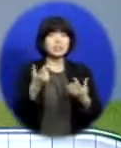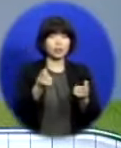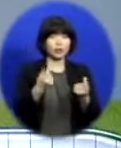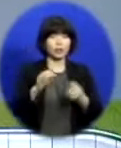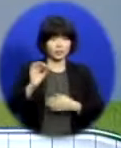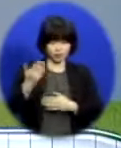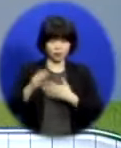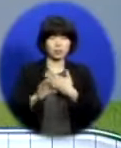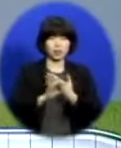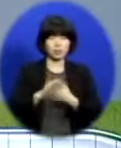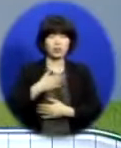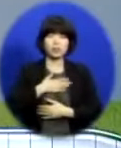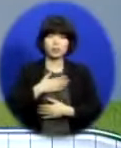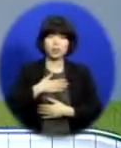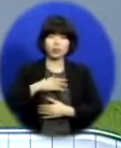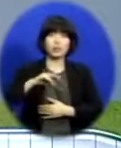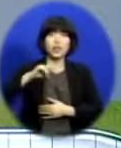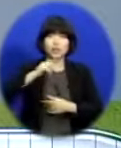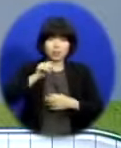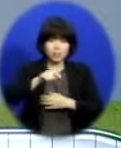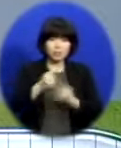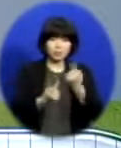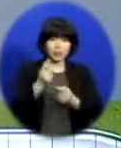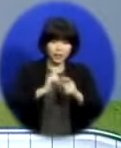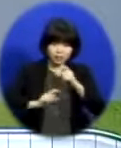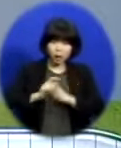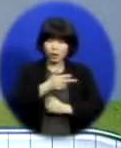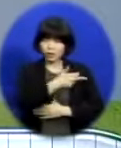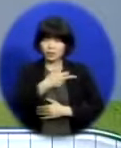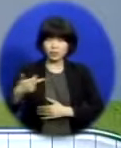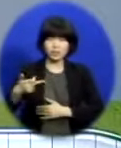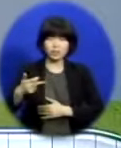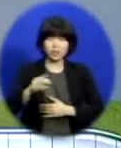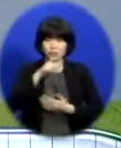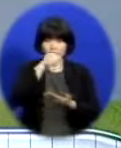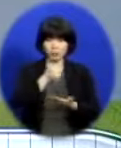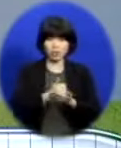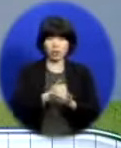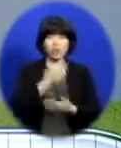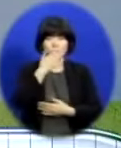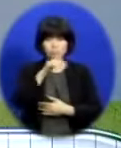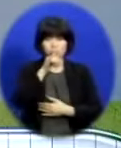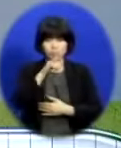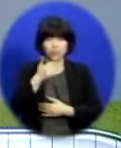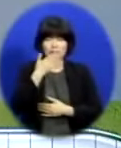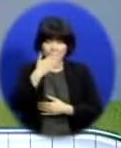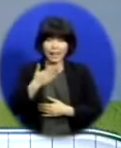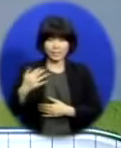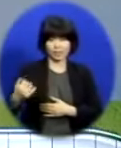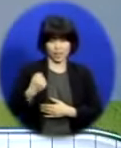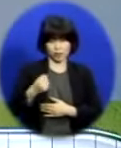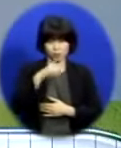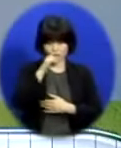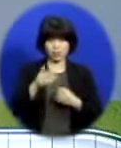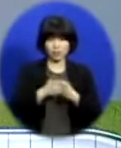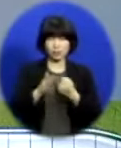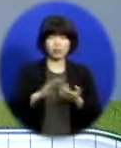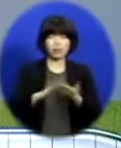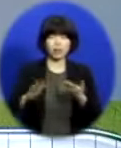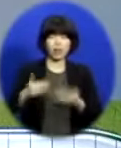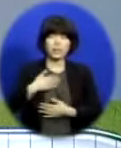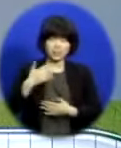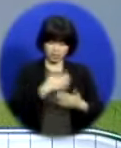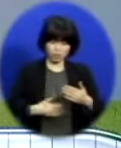되었다면 저는 그보다 더 큰 죄를 지을 수도 있는 그런 가능성을 가지고 있습니다 제